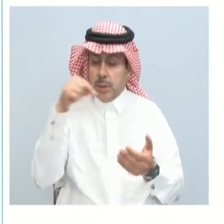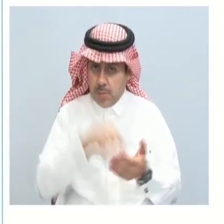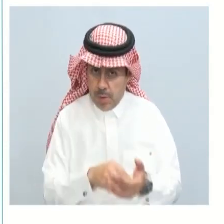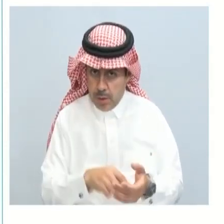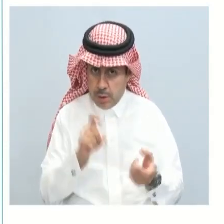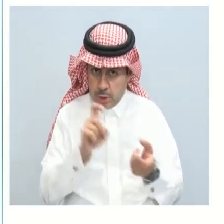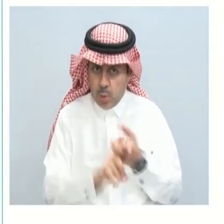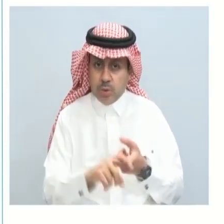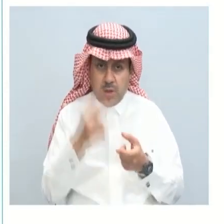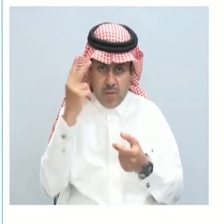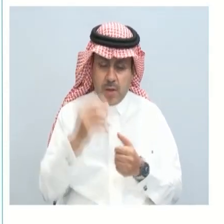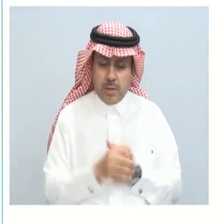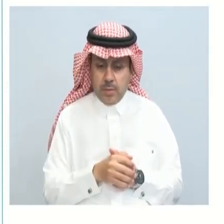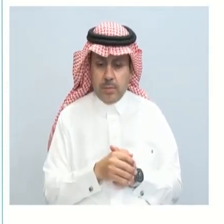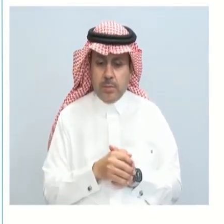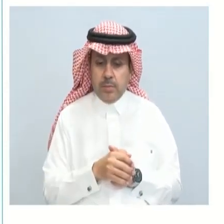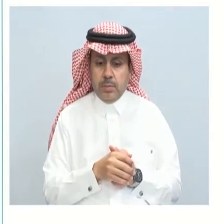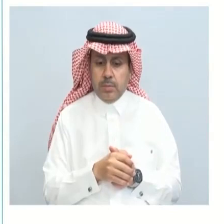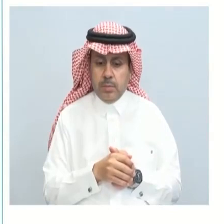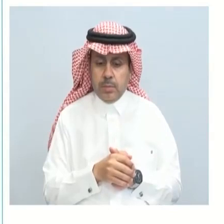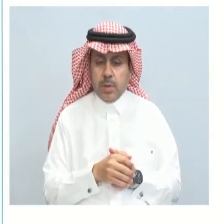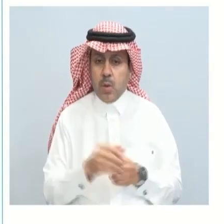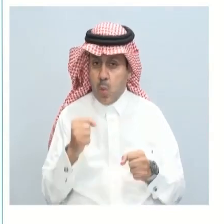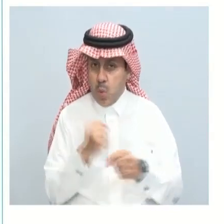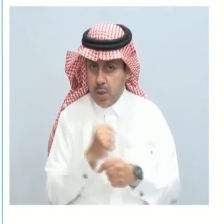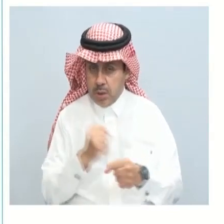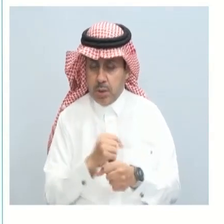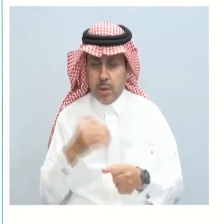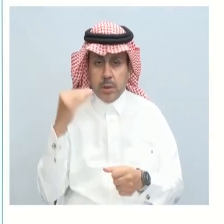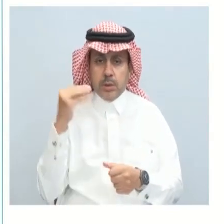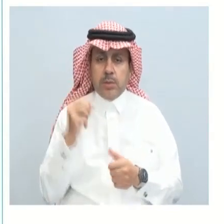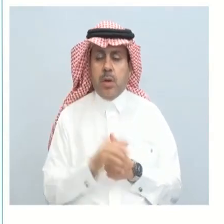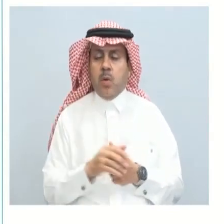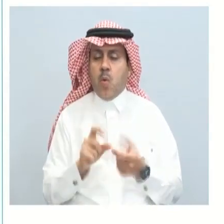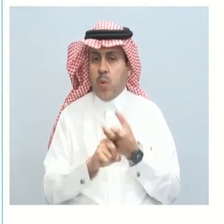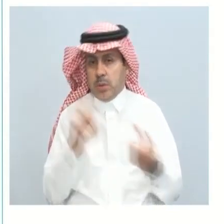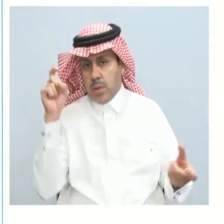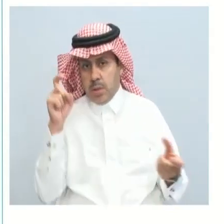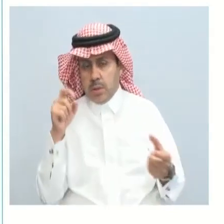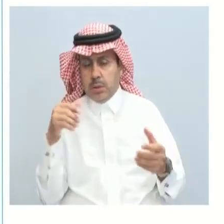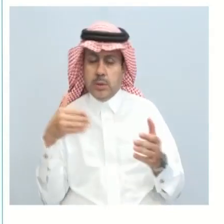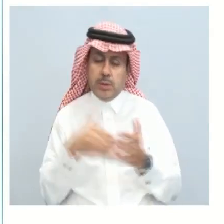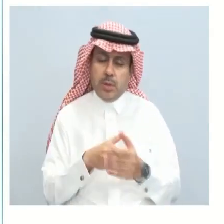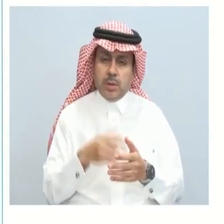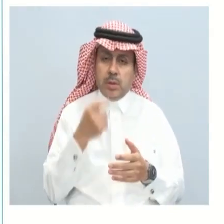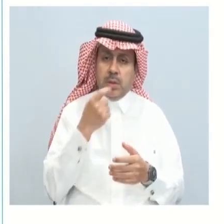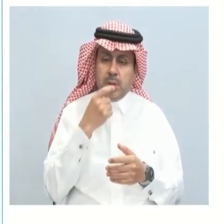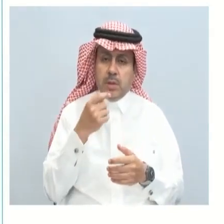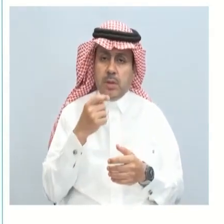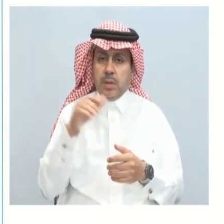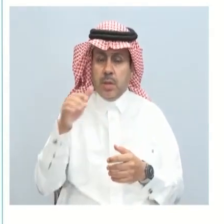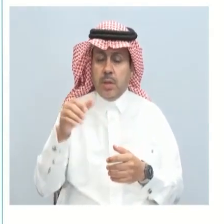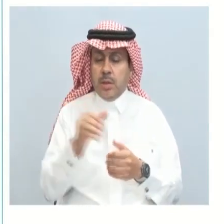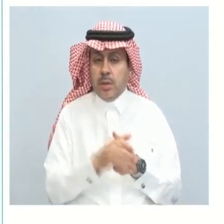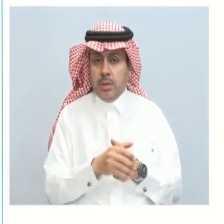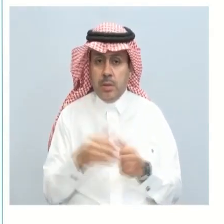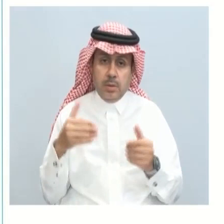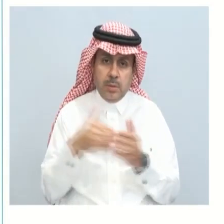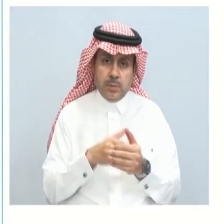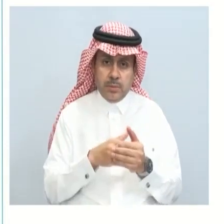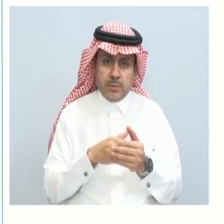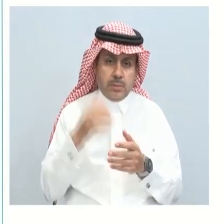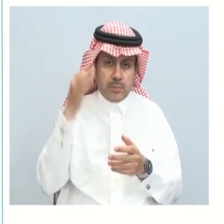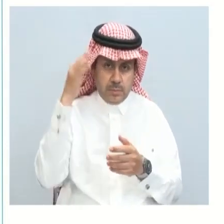الزوج الثاني وحصل الجماع ثم طلقها وانتهت عدتها من الثاني